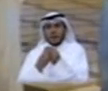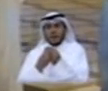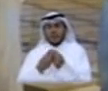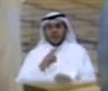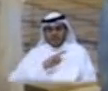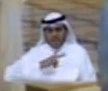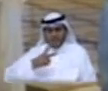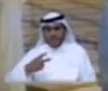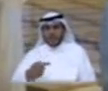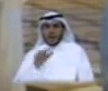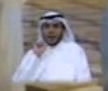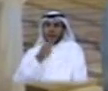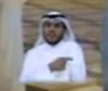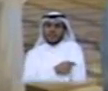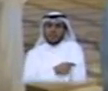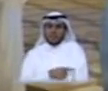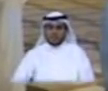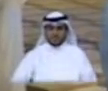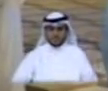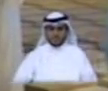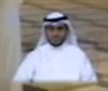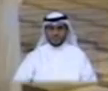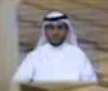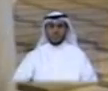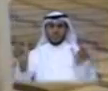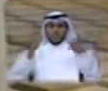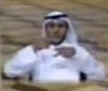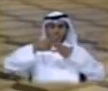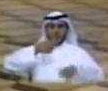التخصصات الطبية. لما أبو علاوي، تلفزيون دولة الكويت.